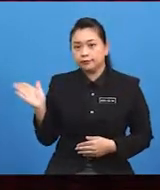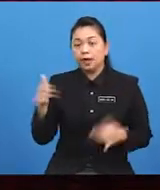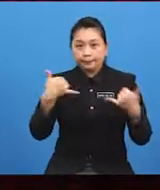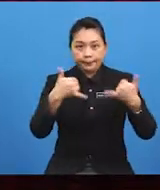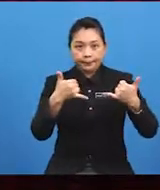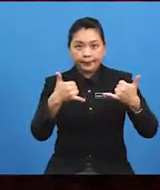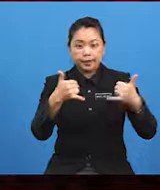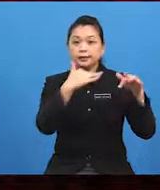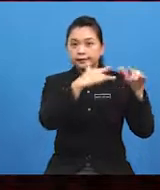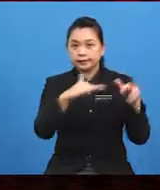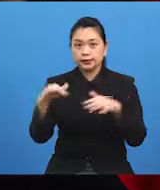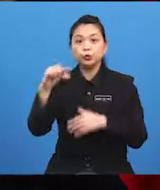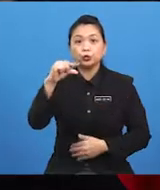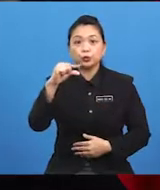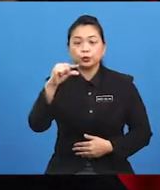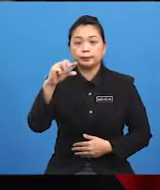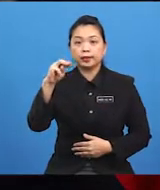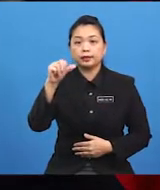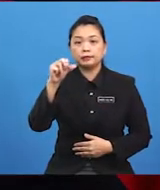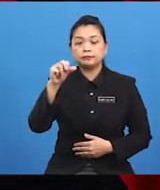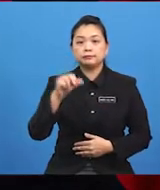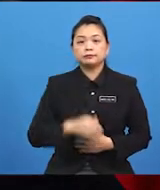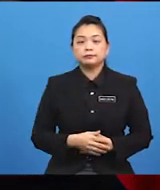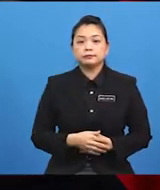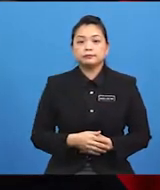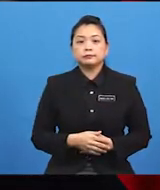memainkan skill G minor harmonic. G,